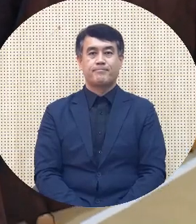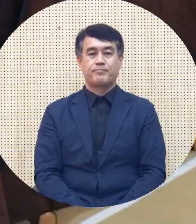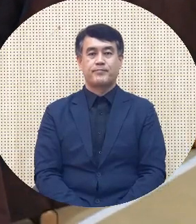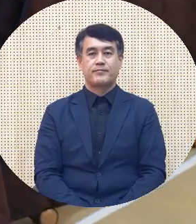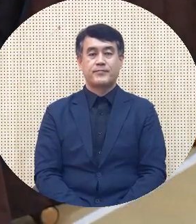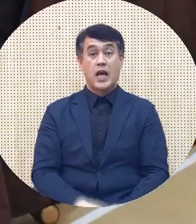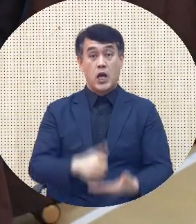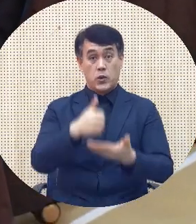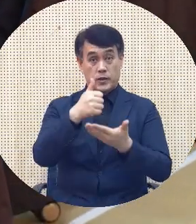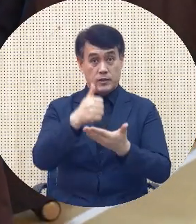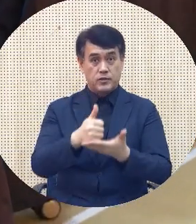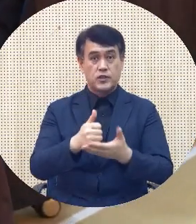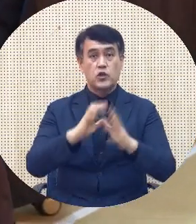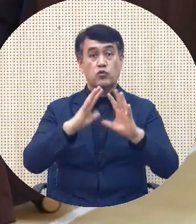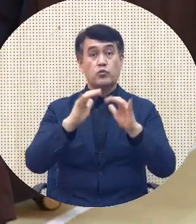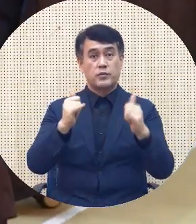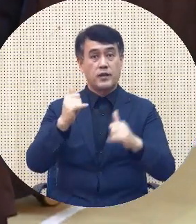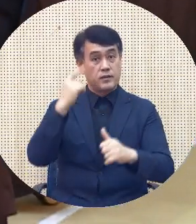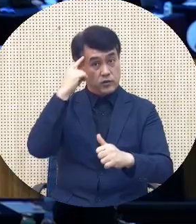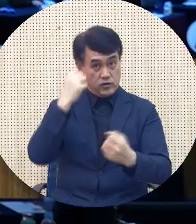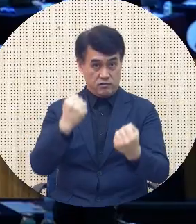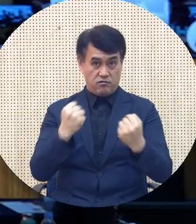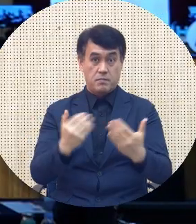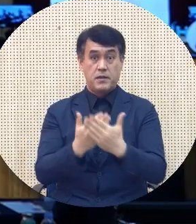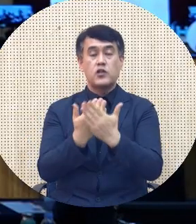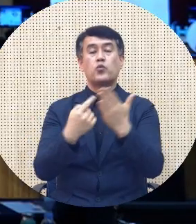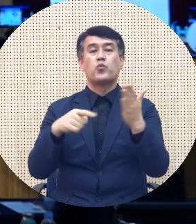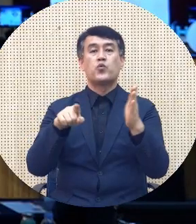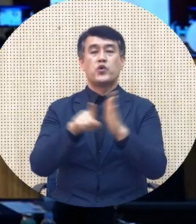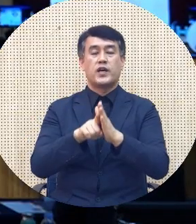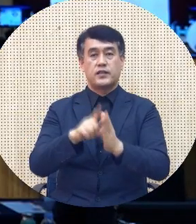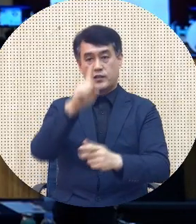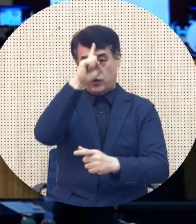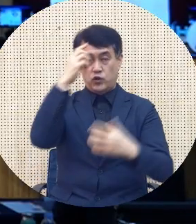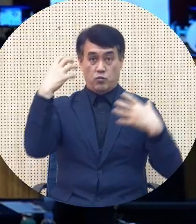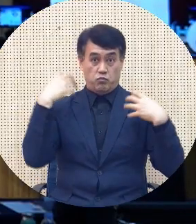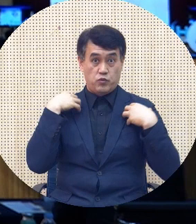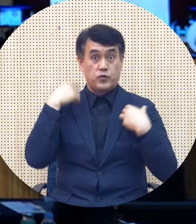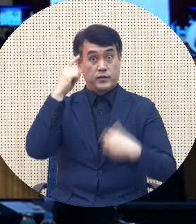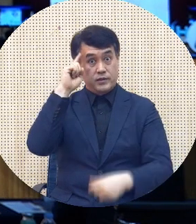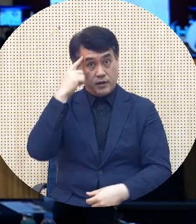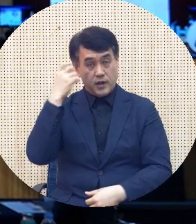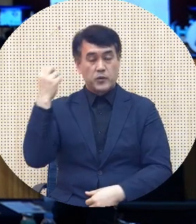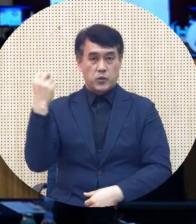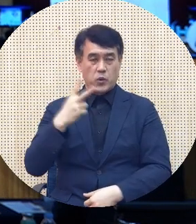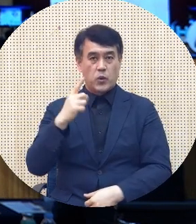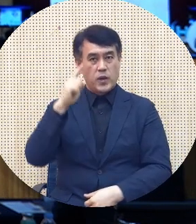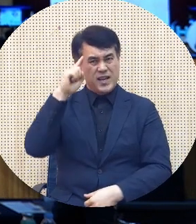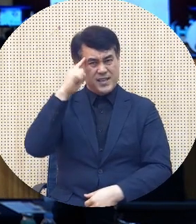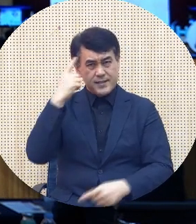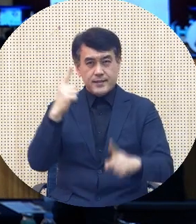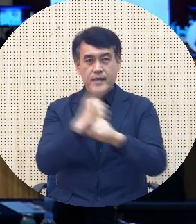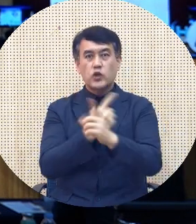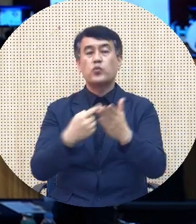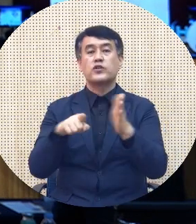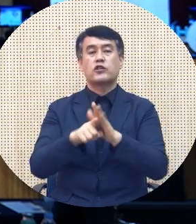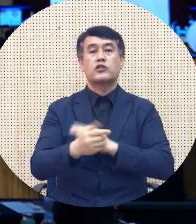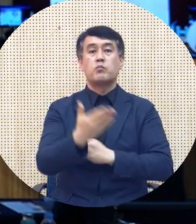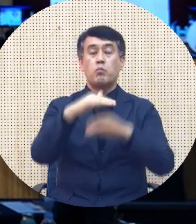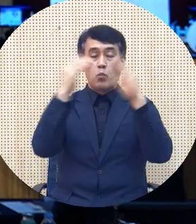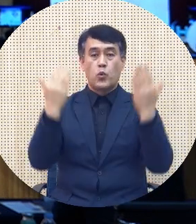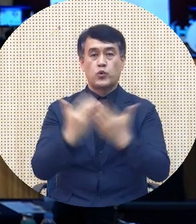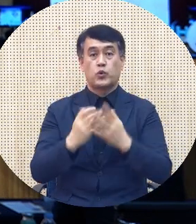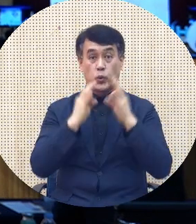네, 장관님께서 이 국민의 정신 건강 증진을 위한 이 정부의 의지와 함께 인식 개선을 위해서는 우리 모두의